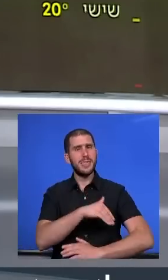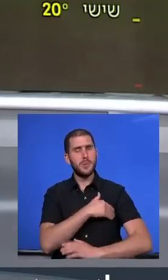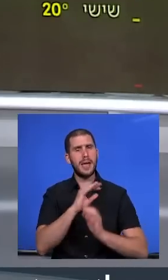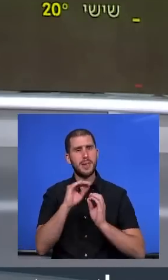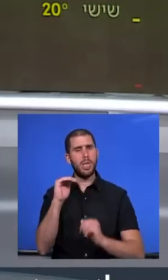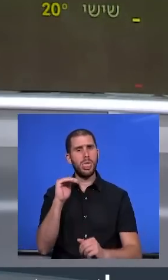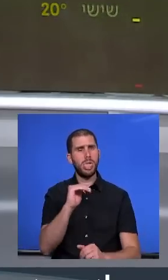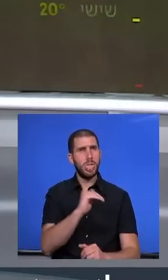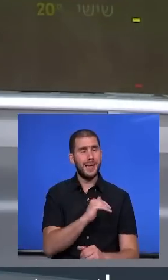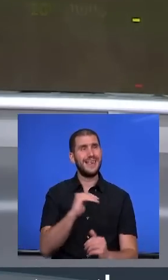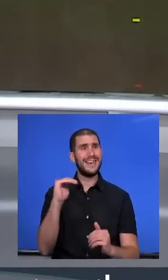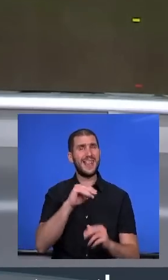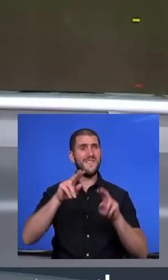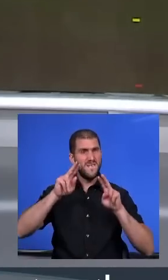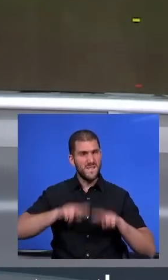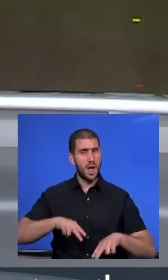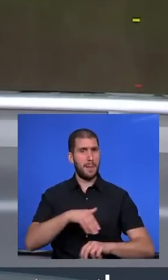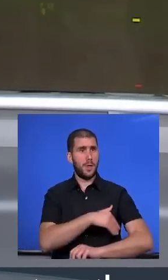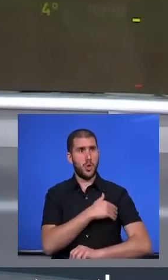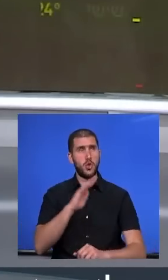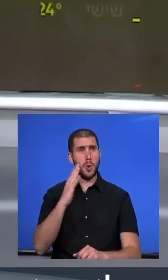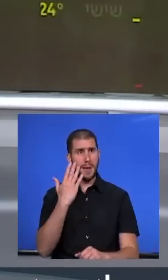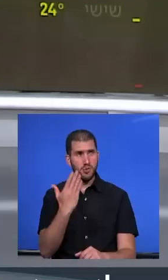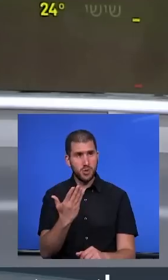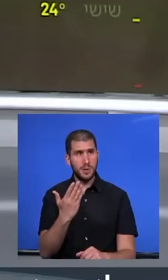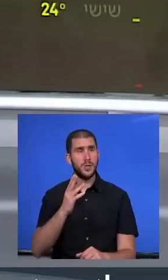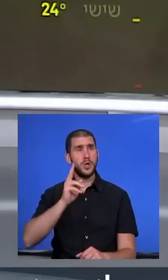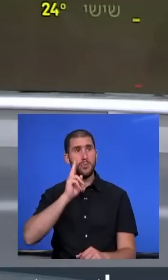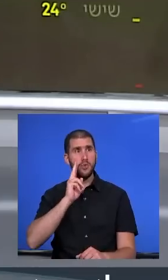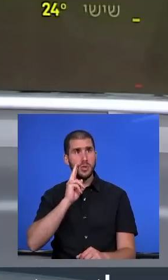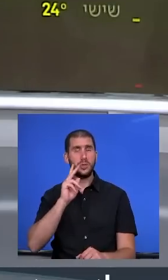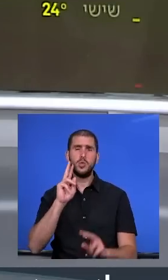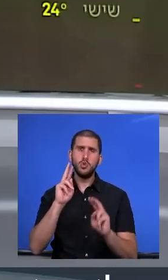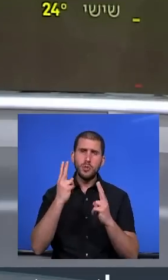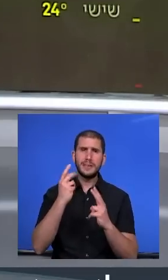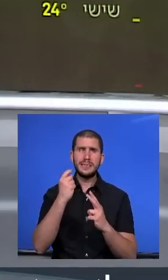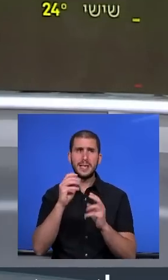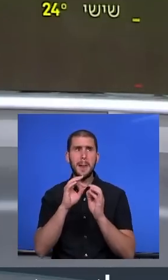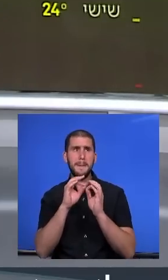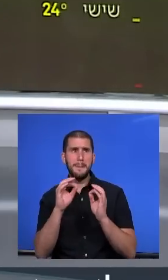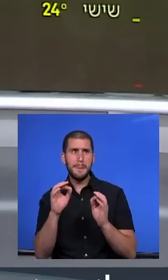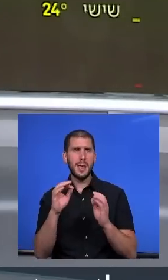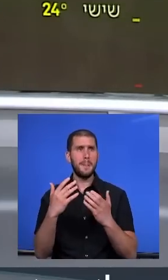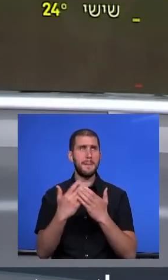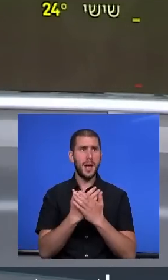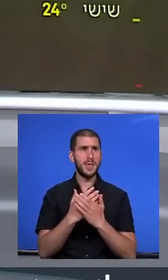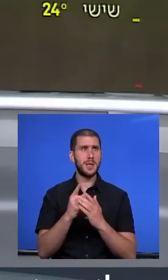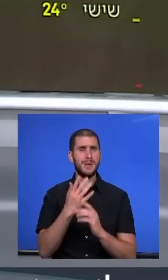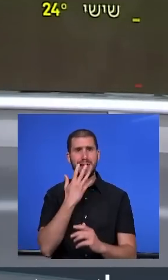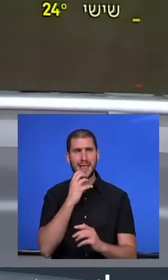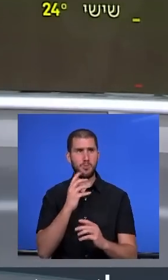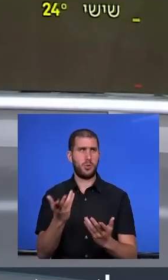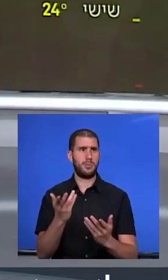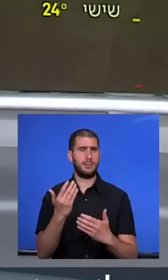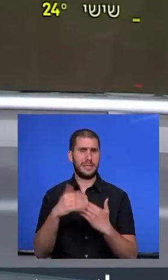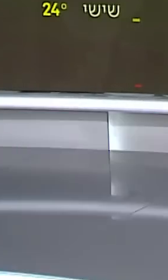לרדת. ירידה ניכרת בטמפרטורות ביום חמישי, וביום שישי שוב מתחילה מחדש מגמת ההתחממות. עד כאן,